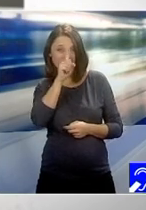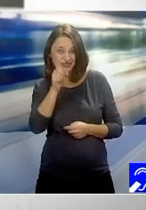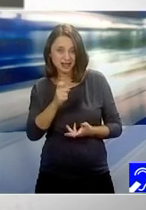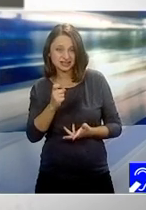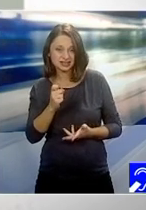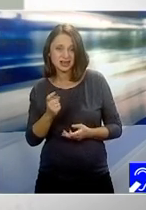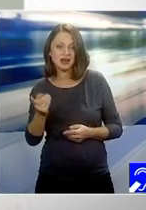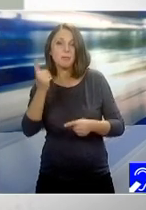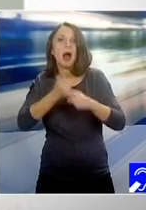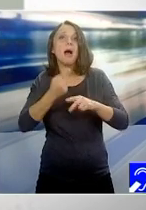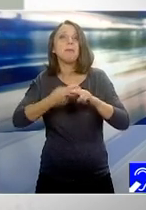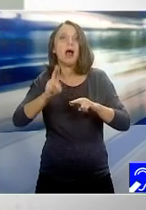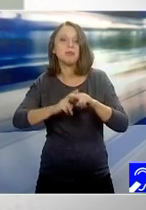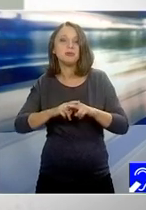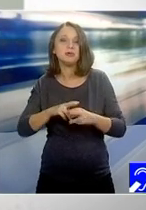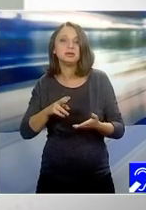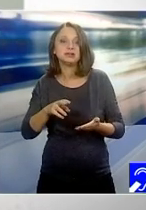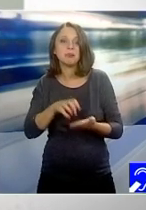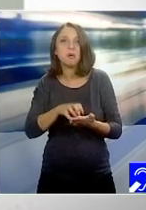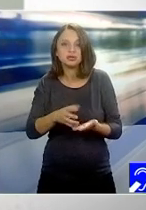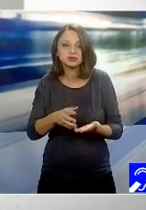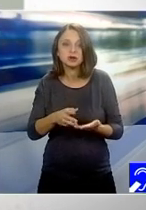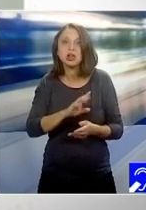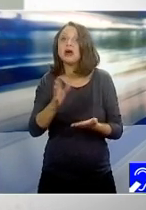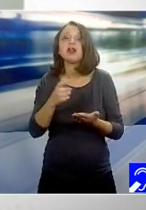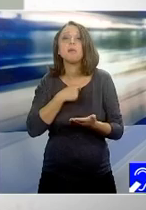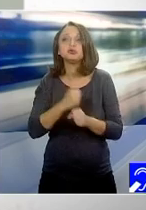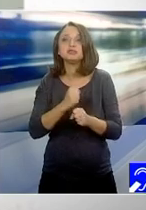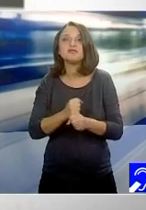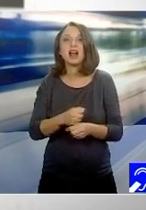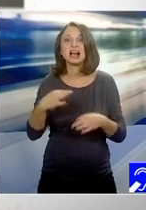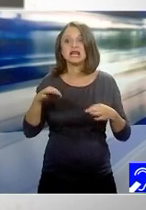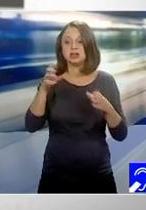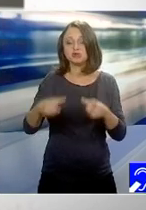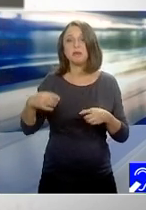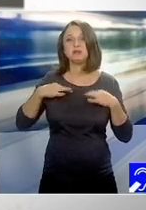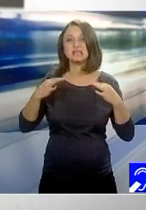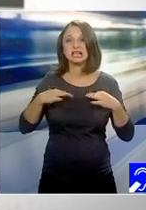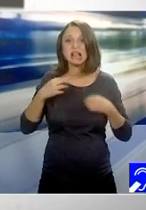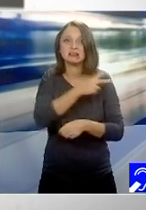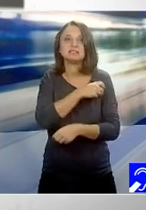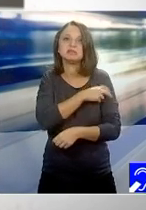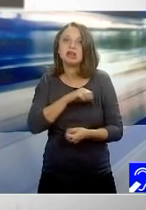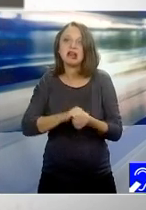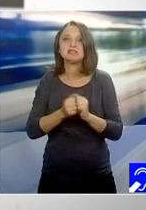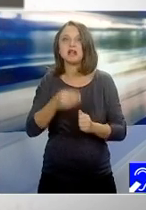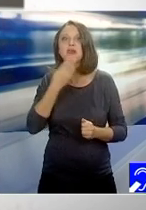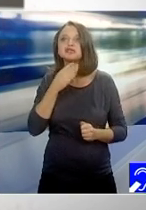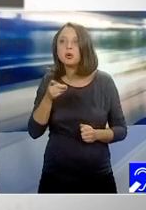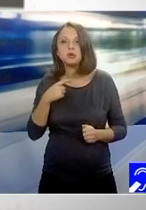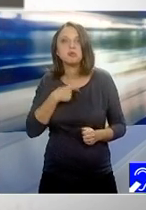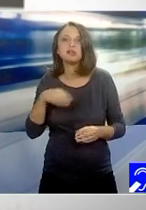suplimenteze numărul de posturi în sănătate, în educație nu au fost suplimentate? Eu cred că să așteaptă rezultate, dar cred că o